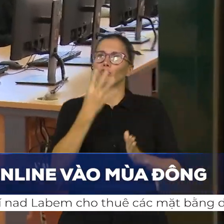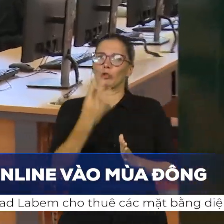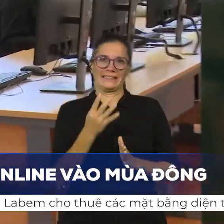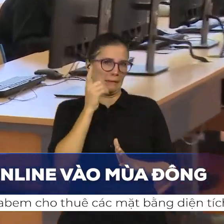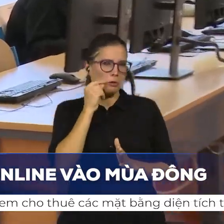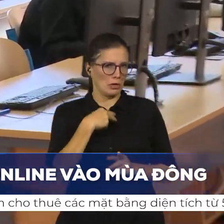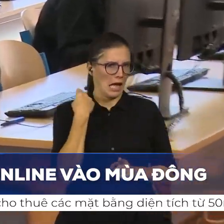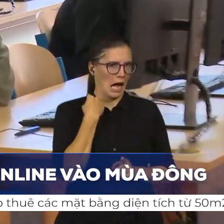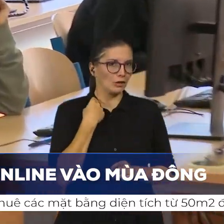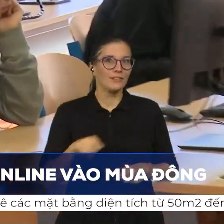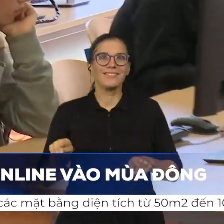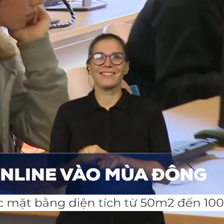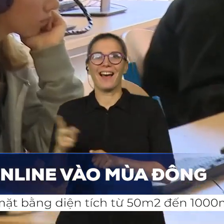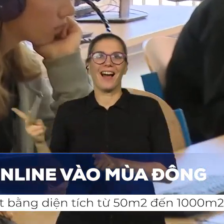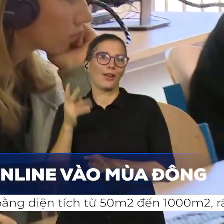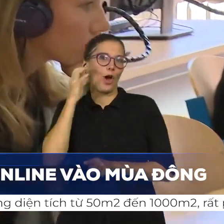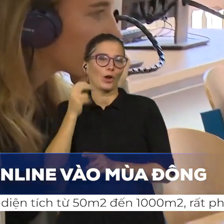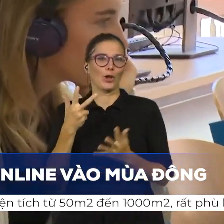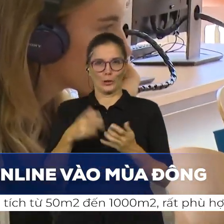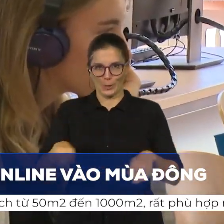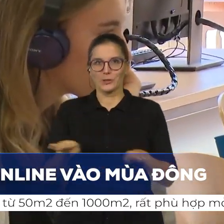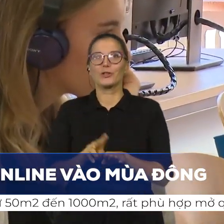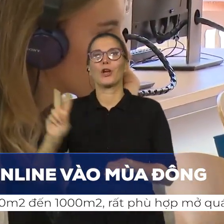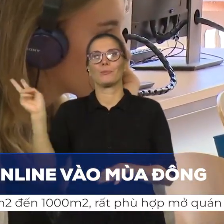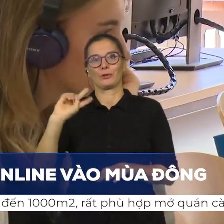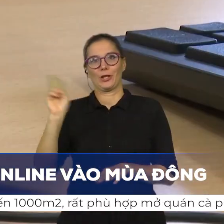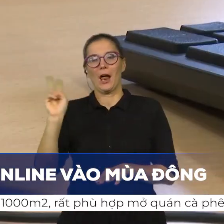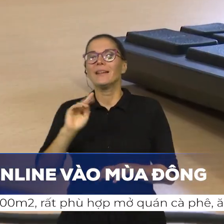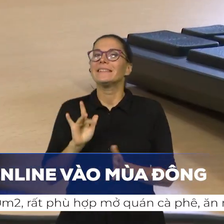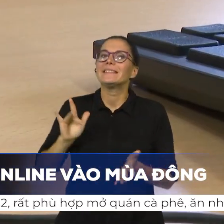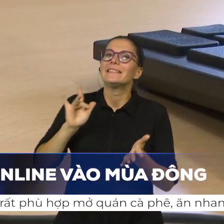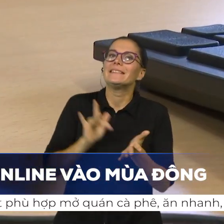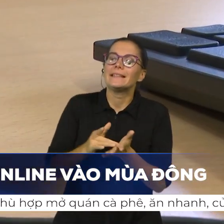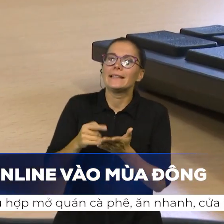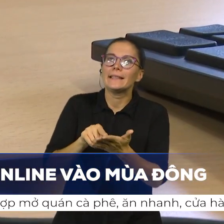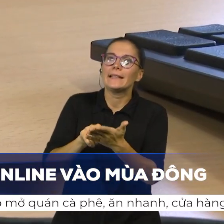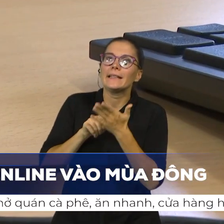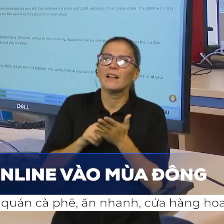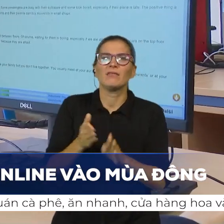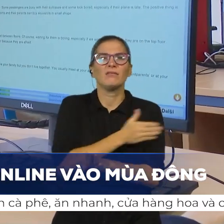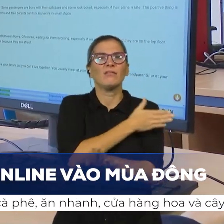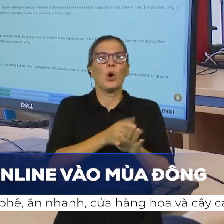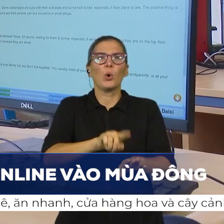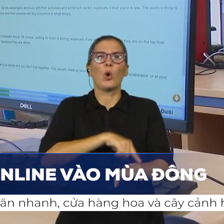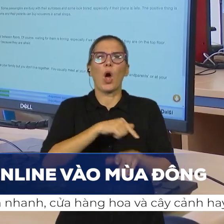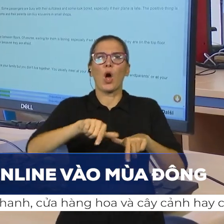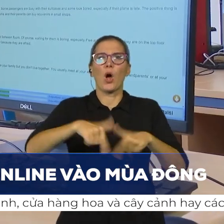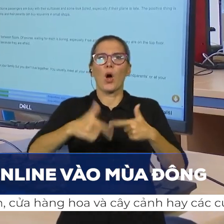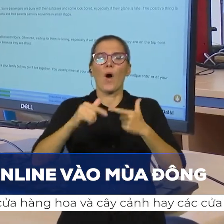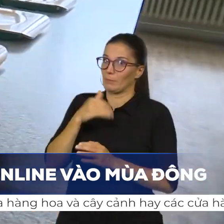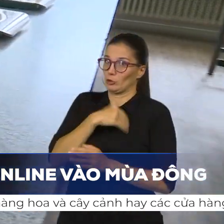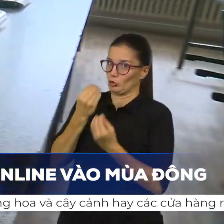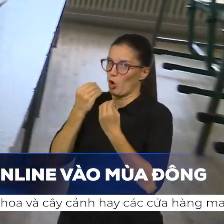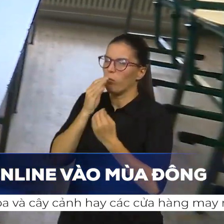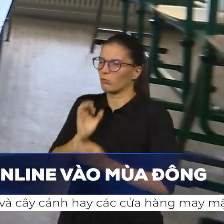sinh viên đại học đã phải học trực tuyến do ảnh hưởng của dịch bệnh covid-19 Tuy nhiên năm học 20223 sinh viên